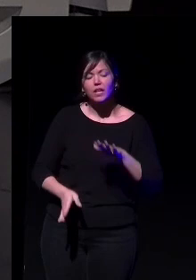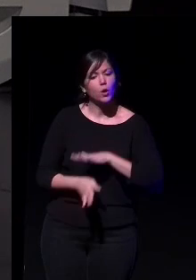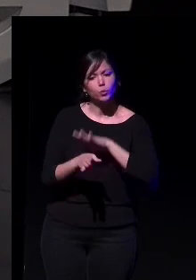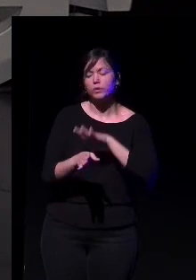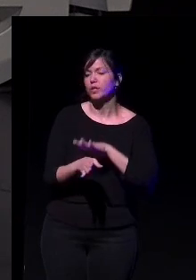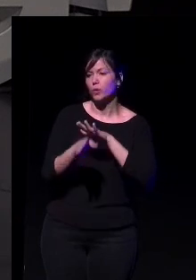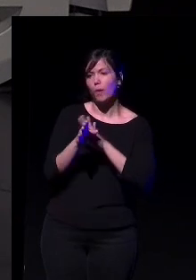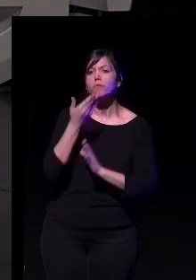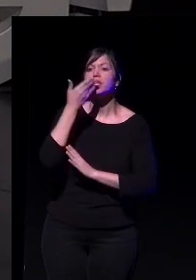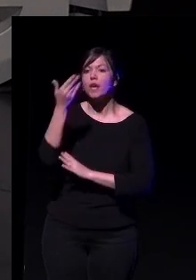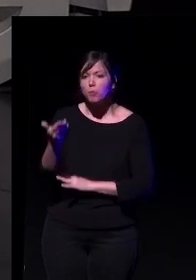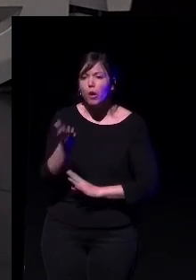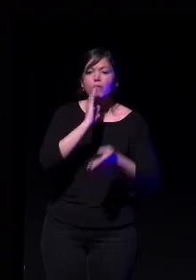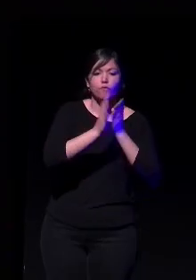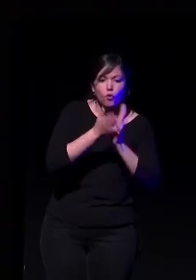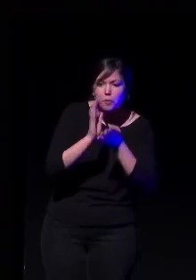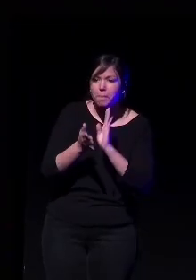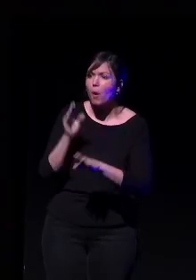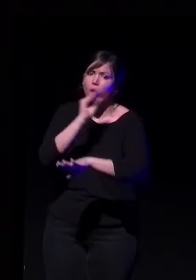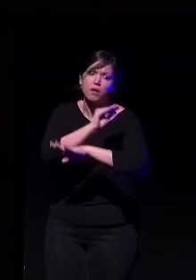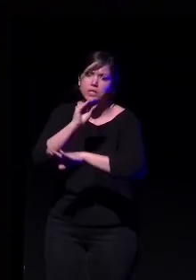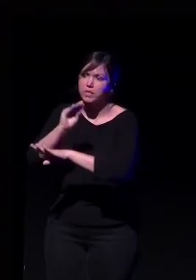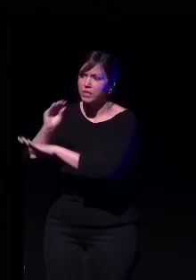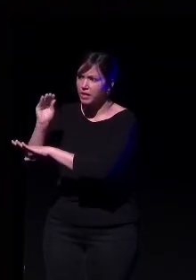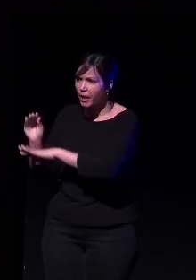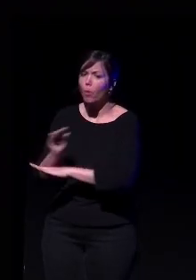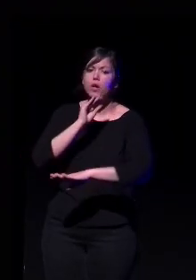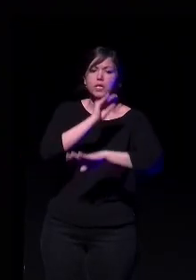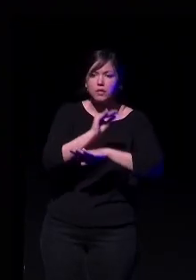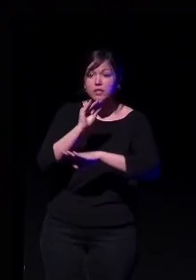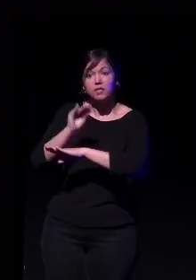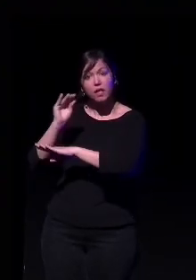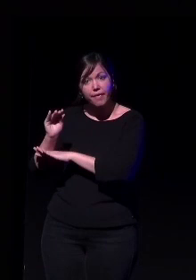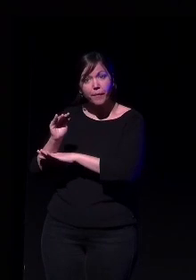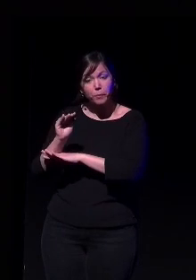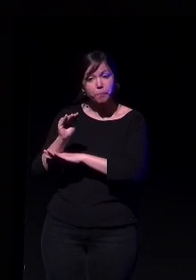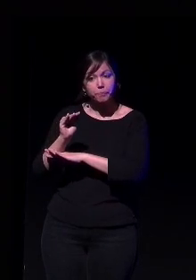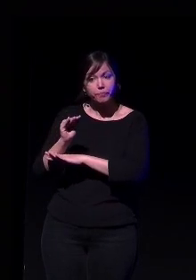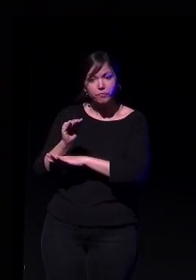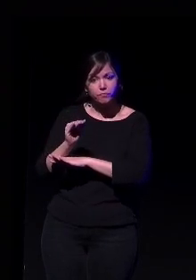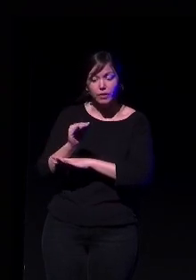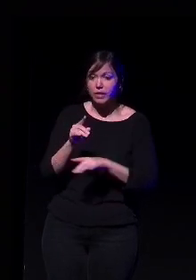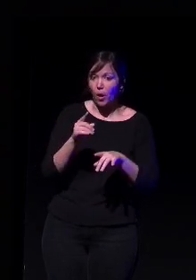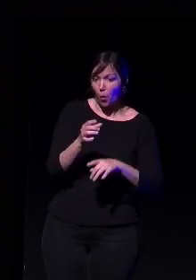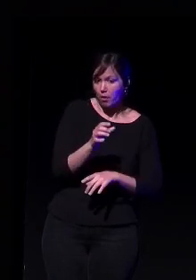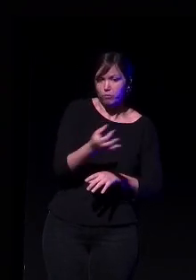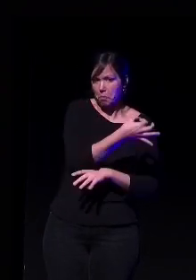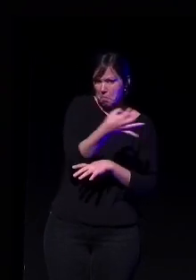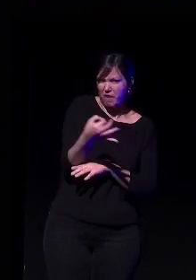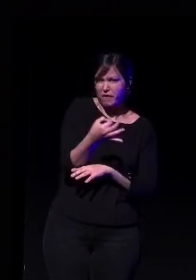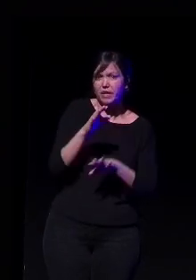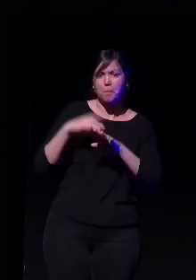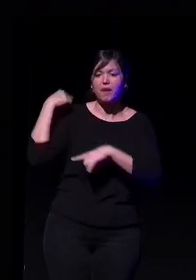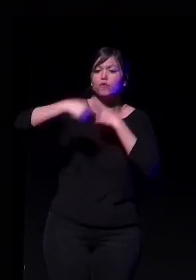continueu i demanar-vos que formeu, que ensenyeu a ser tan excel·lents a les futures